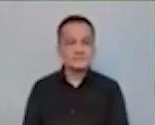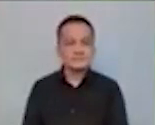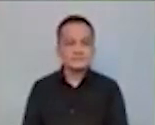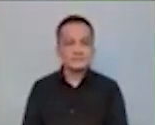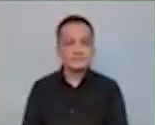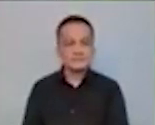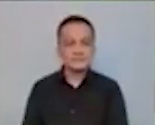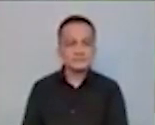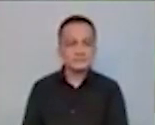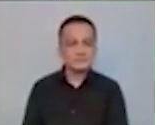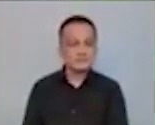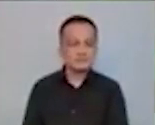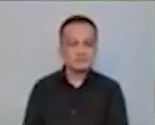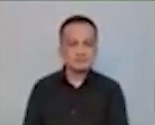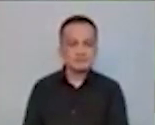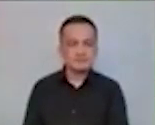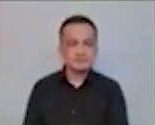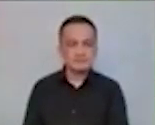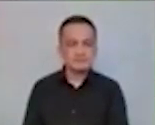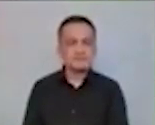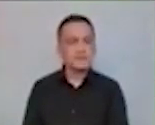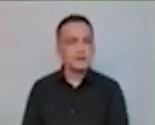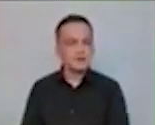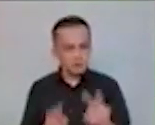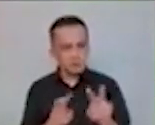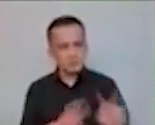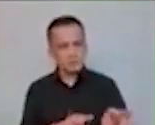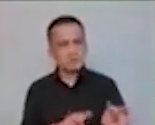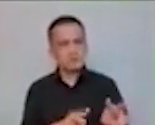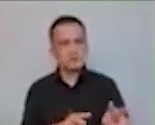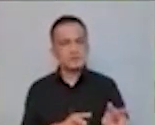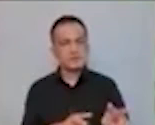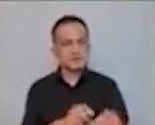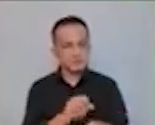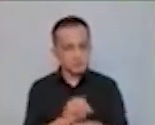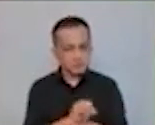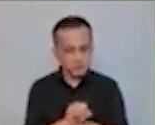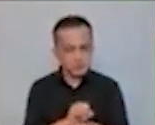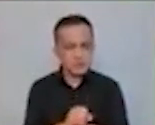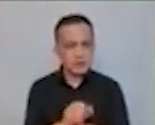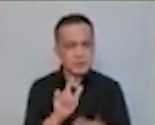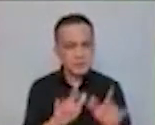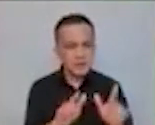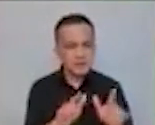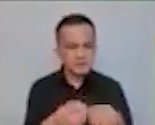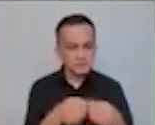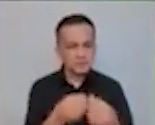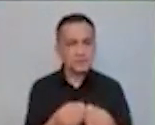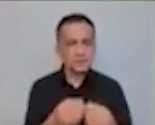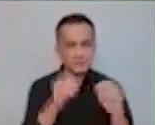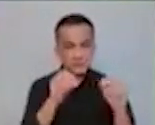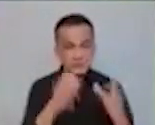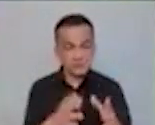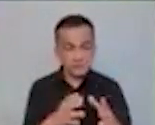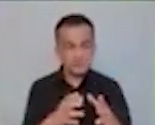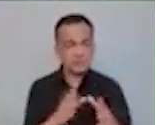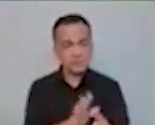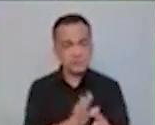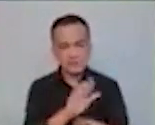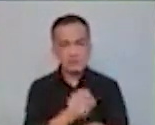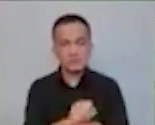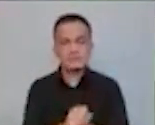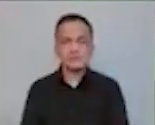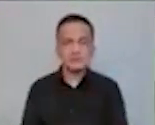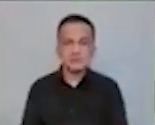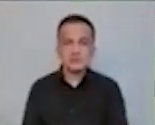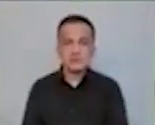Hindi matatawaran ang dedikasyon at pagmamahal na ibinubuhos ng ating mga guro sa kanilang dakilang profesyon. At sa